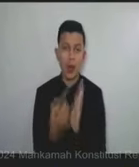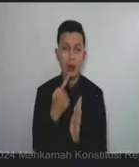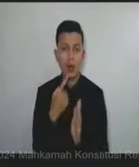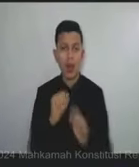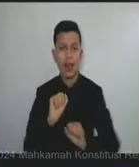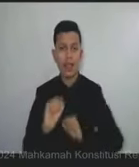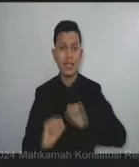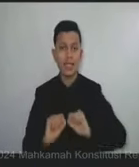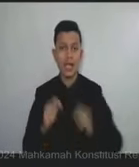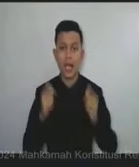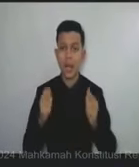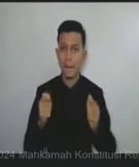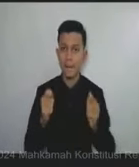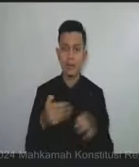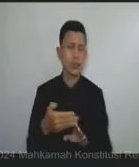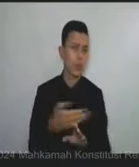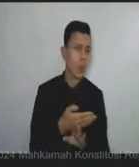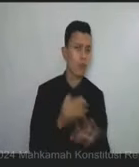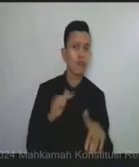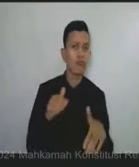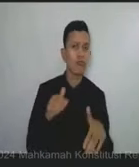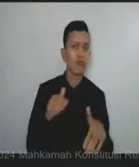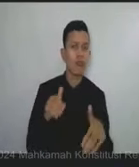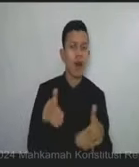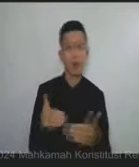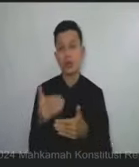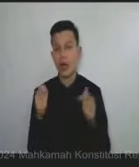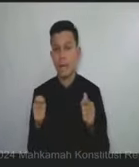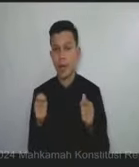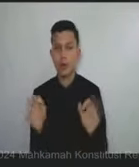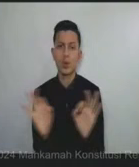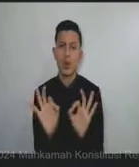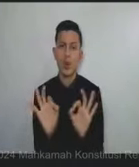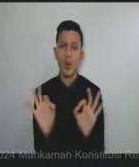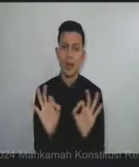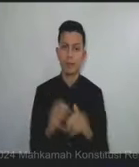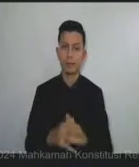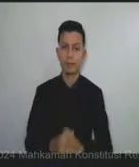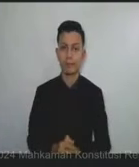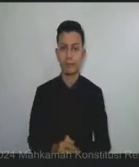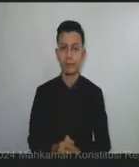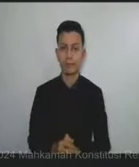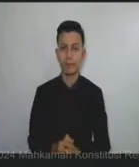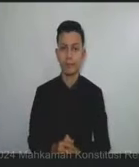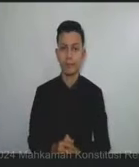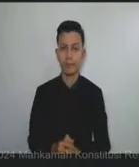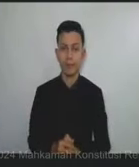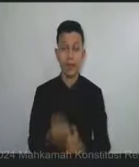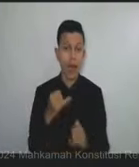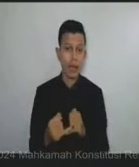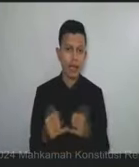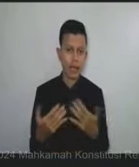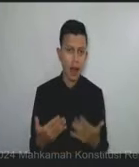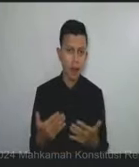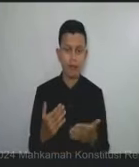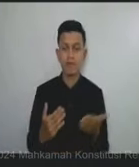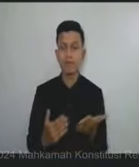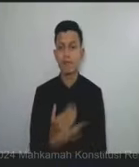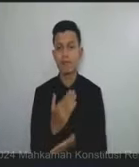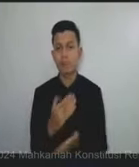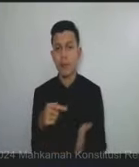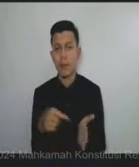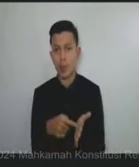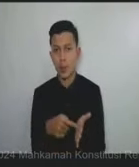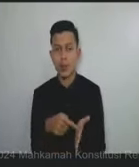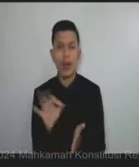kampanye sebelum maupun setelah masa kampanye ketiadaan pengaturan tersebut memberikan celah bagi pelanggaran pemilu yang lepas dari jeratan